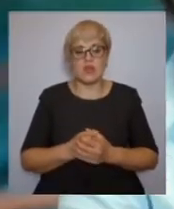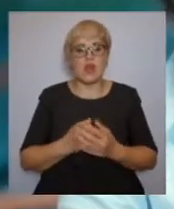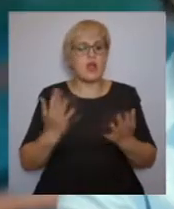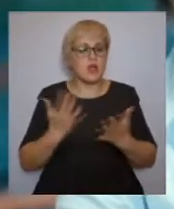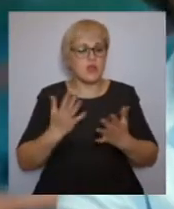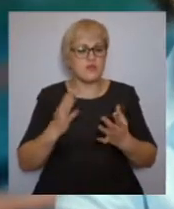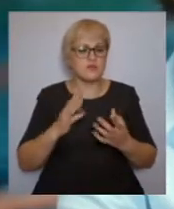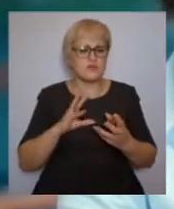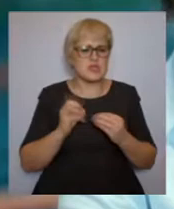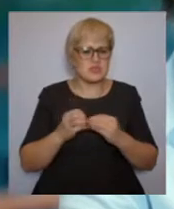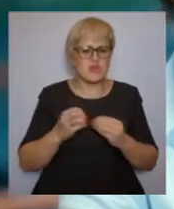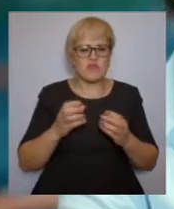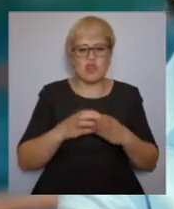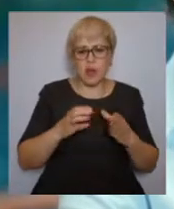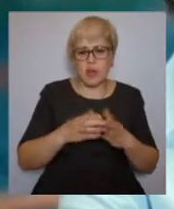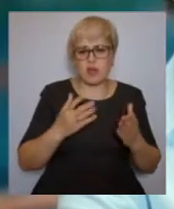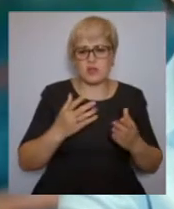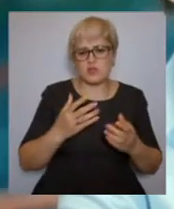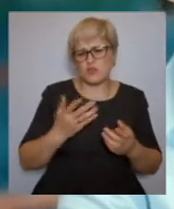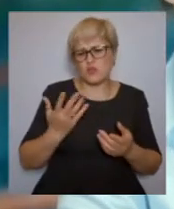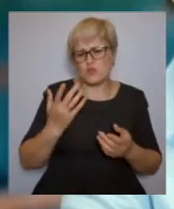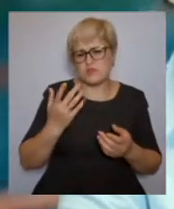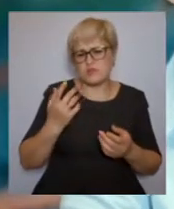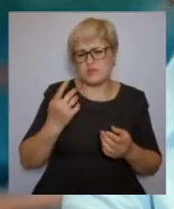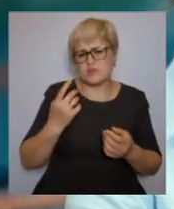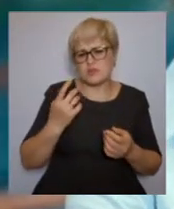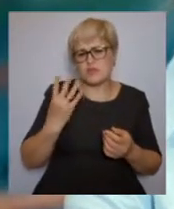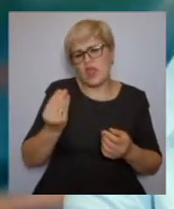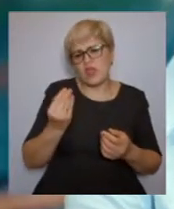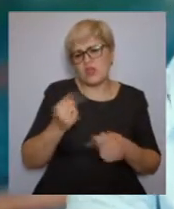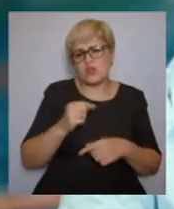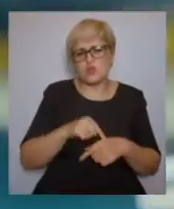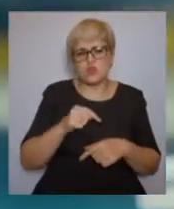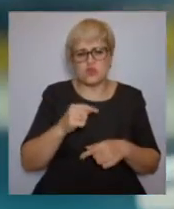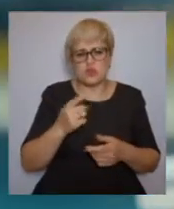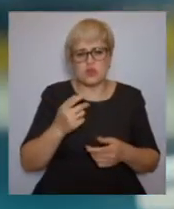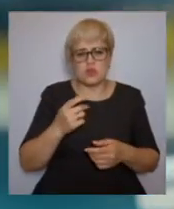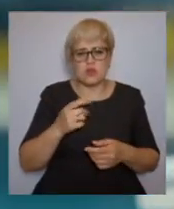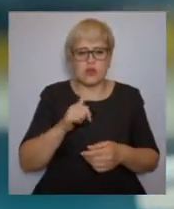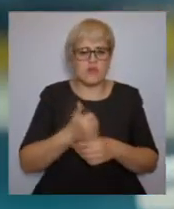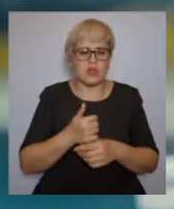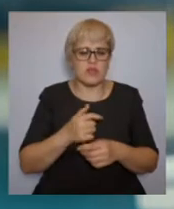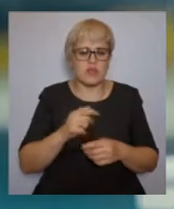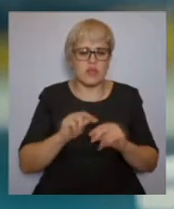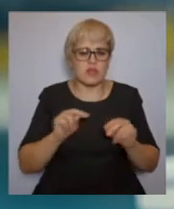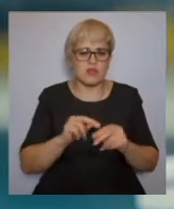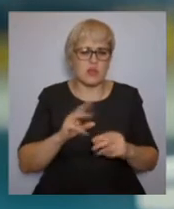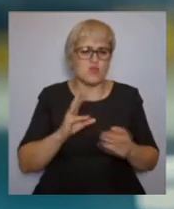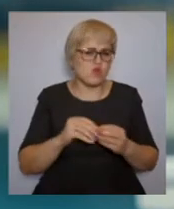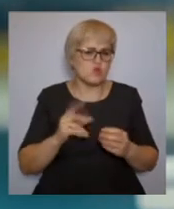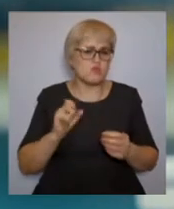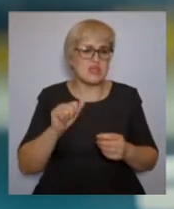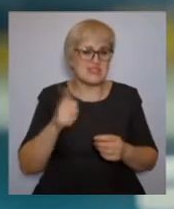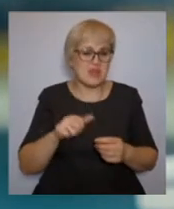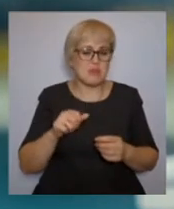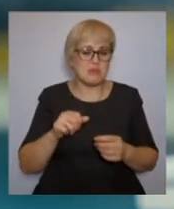каковы перспективы команды с моей точки зрения как главного тренера вообще на самом деле я